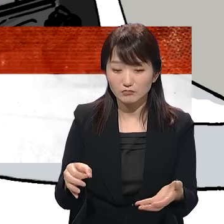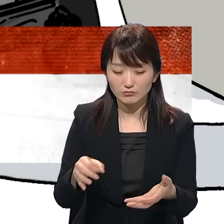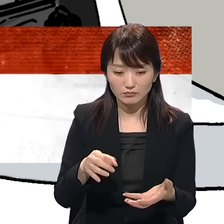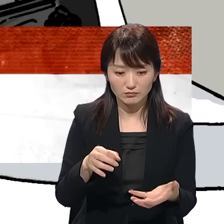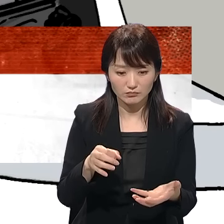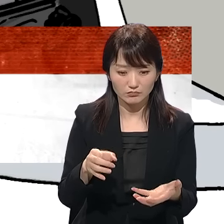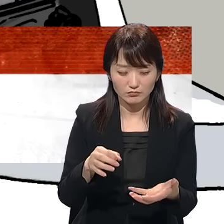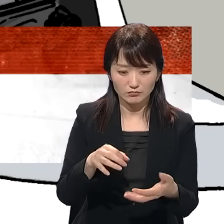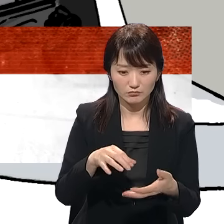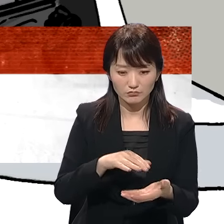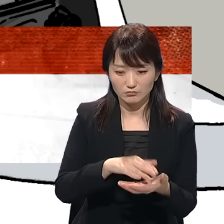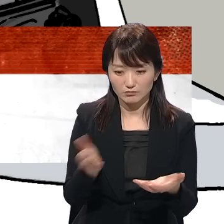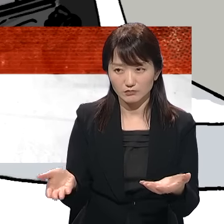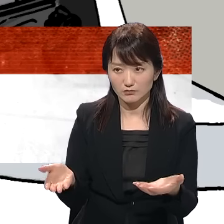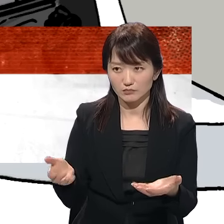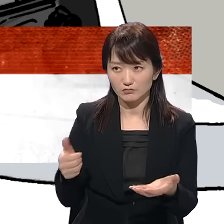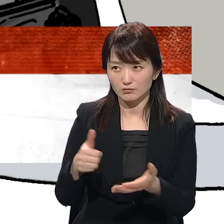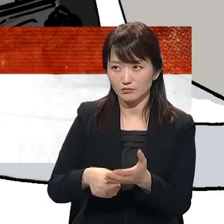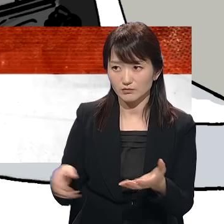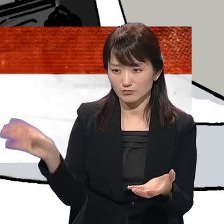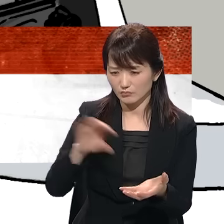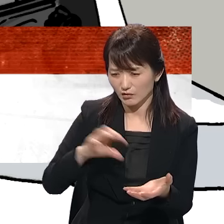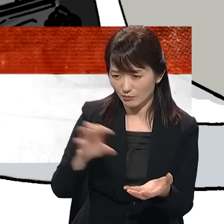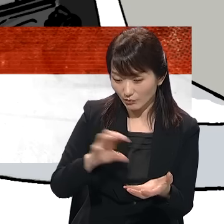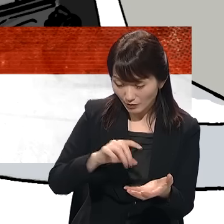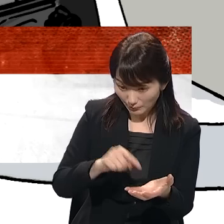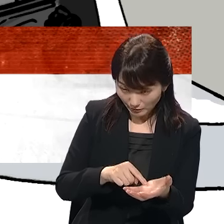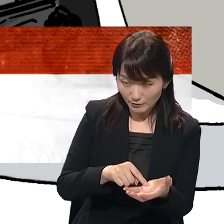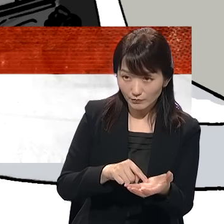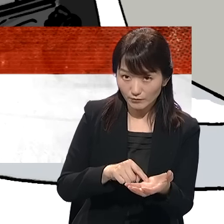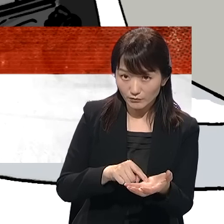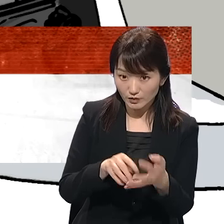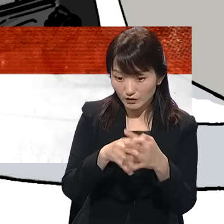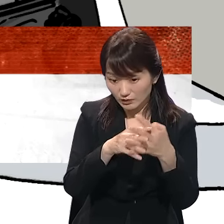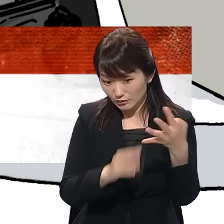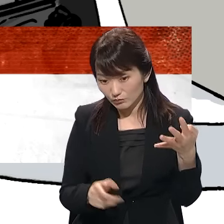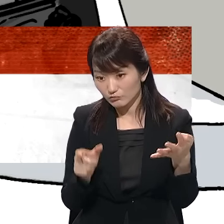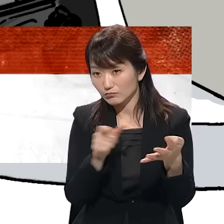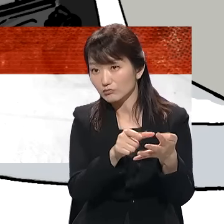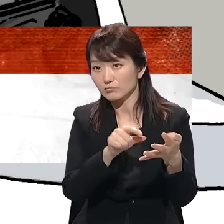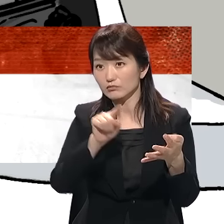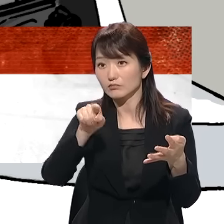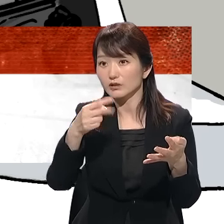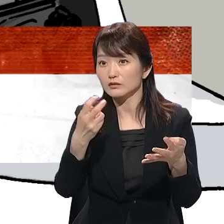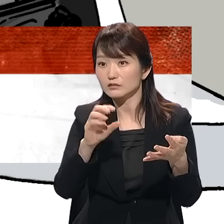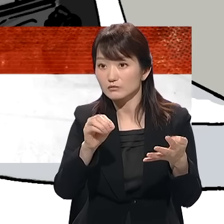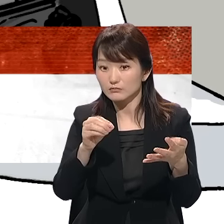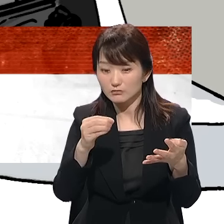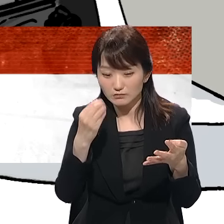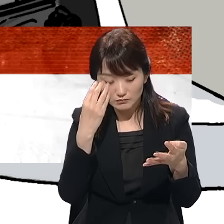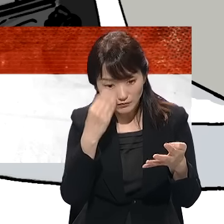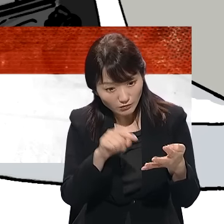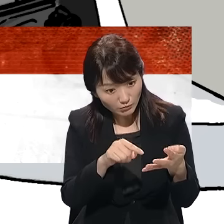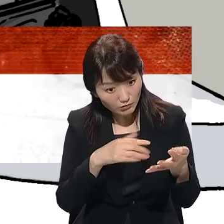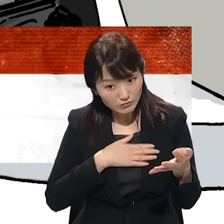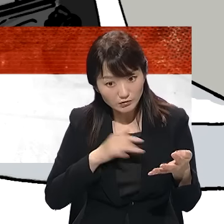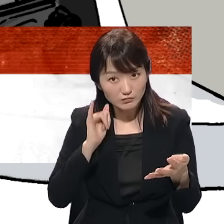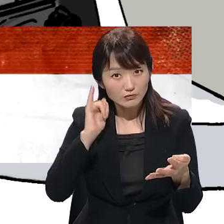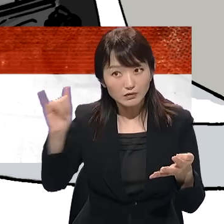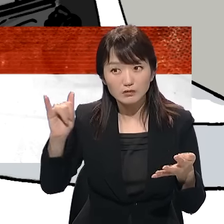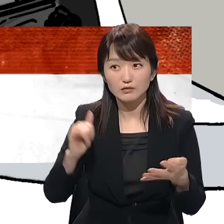집어넣고 계산을 하고 보니까 영수증에는 120만 원씩 두 명이 찍혀진 거예요. 그거를 보고 저한테 바로 전화를